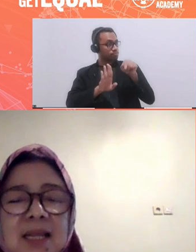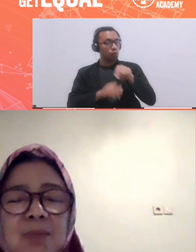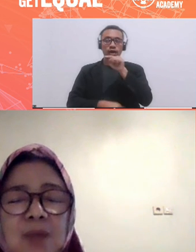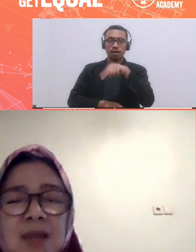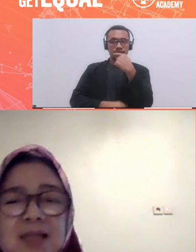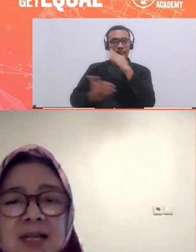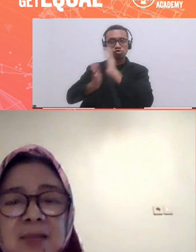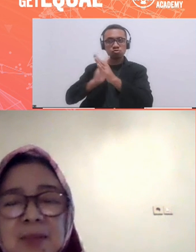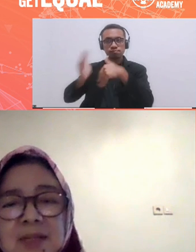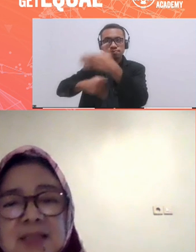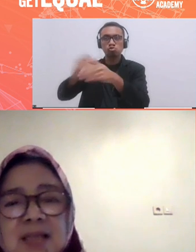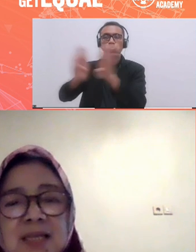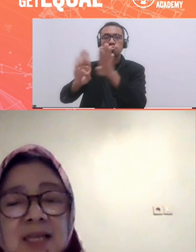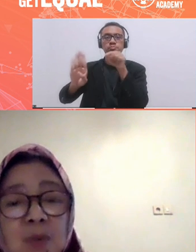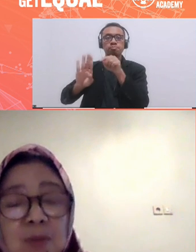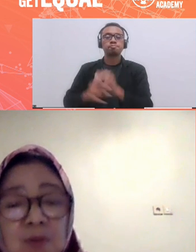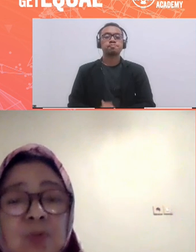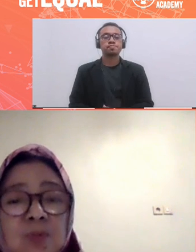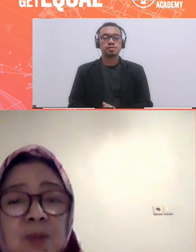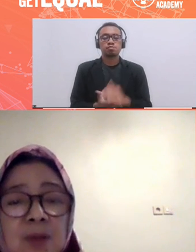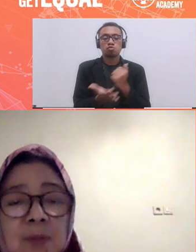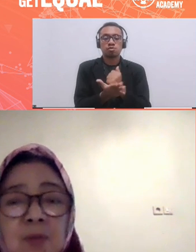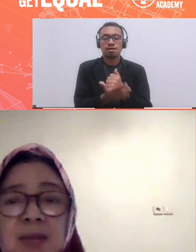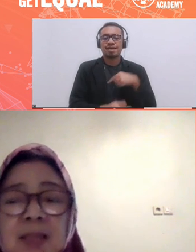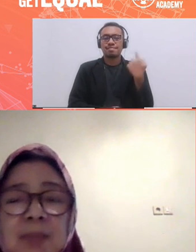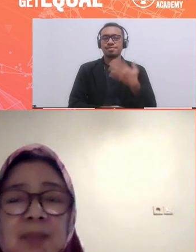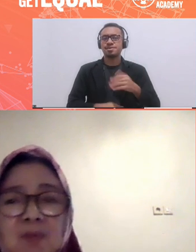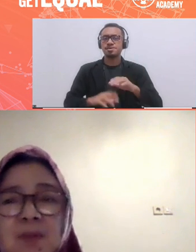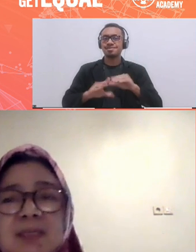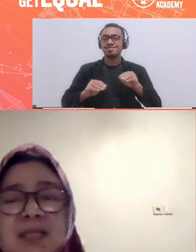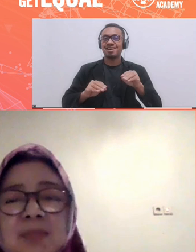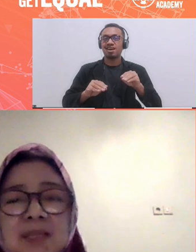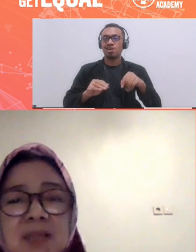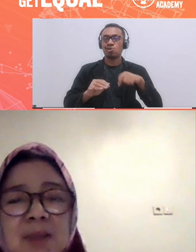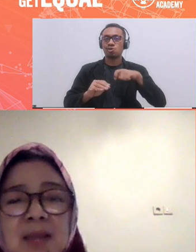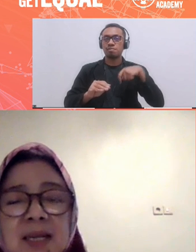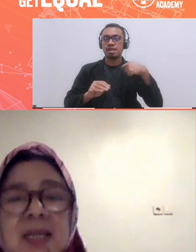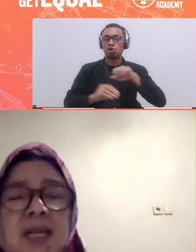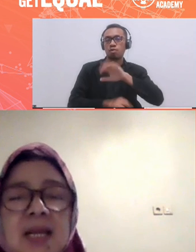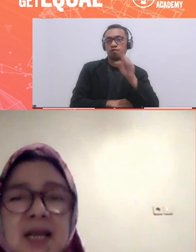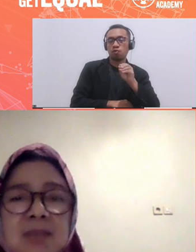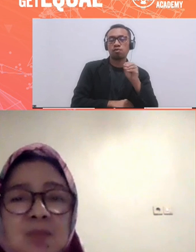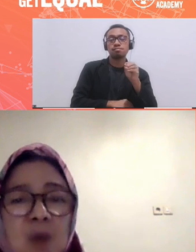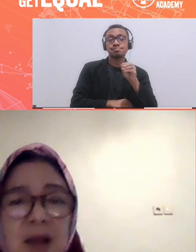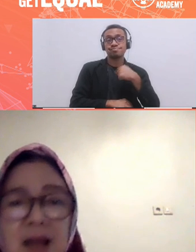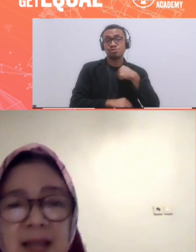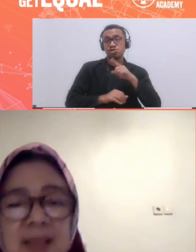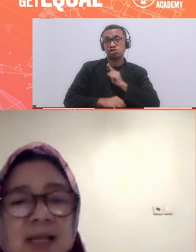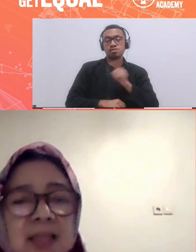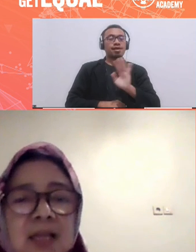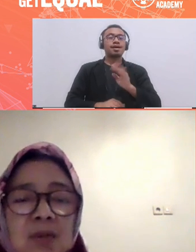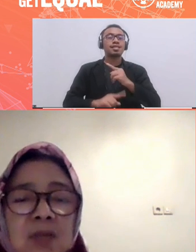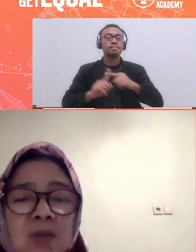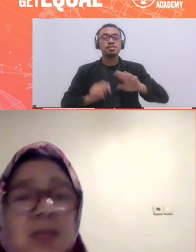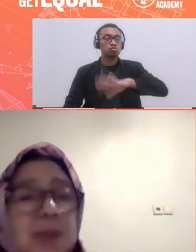Jadi, bukan hanya pekerjaannya dari Kominfo untuk melakukan pemblokiran, tapi informasi kita bisa terima dari semua KL